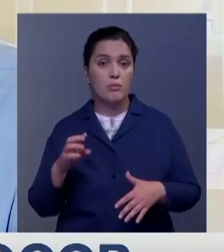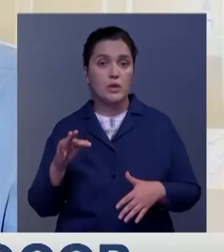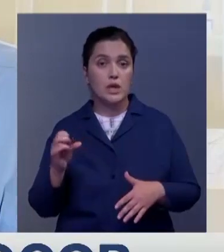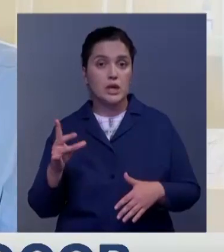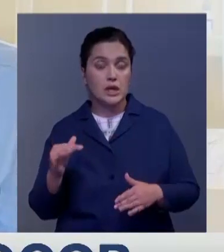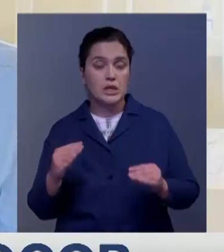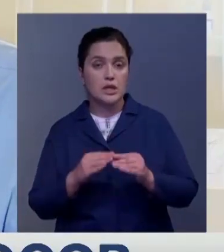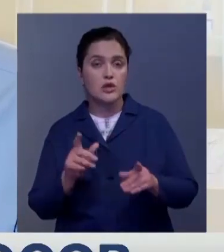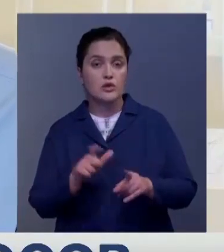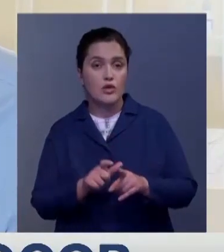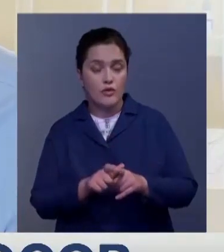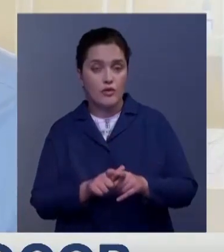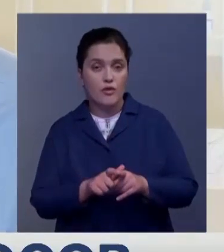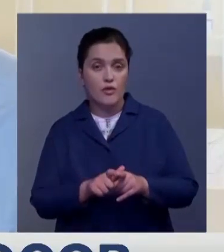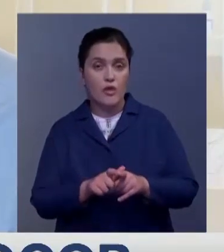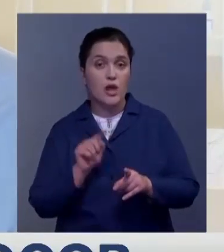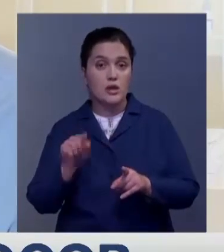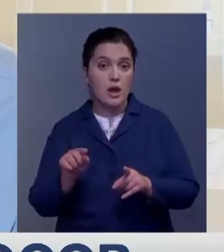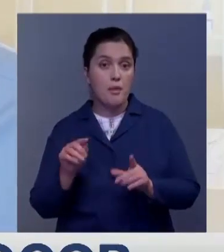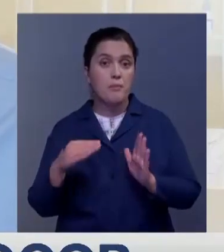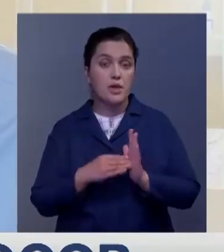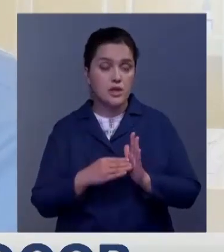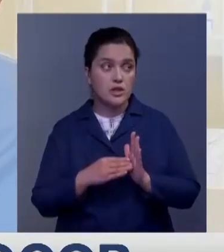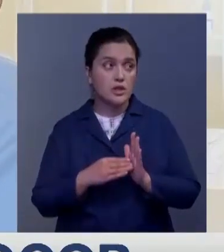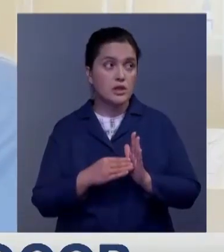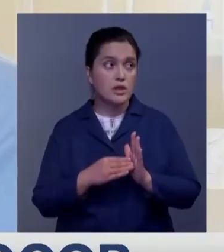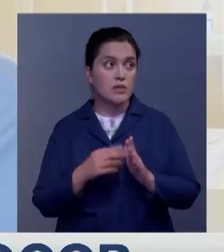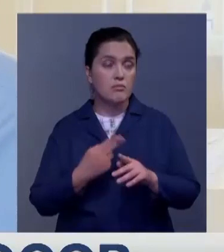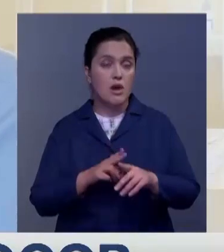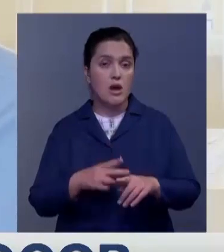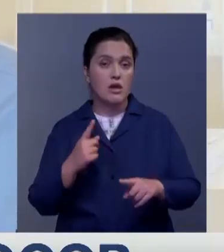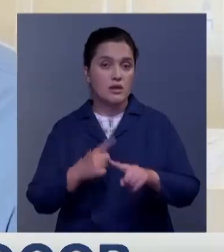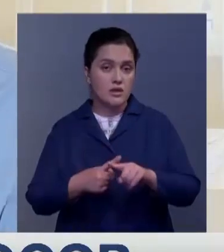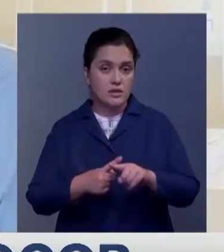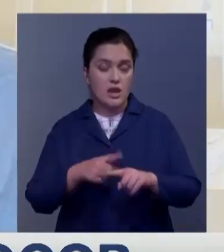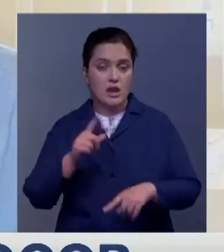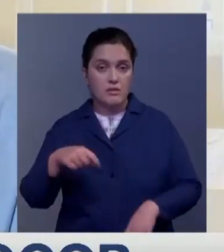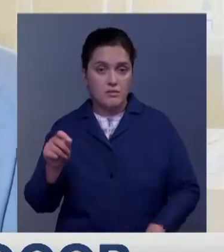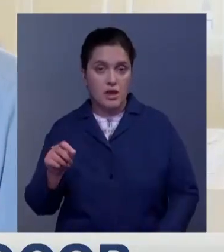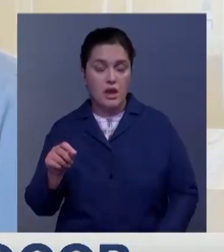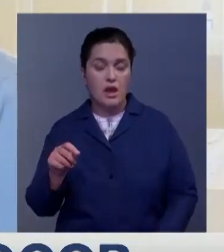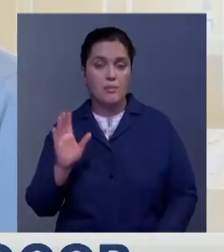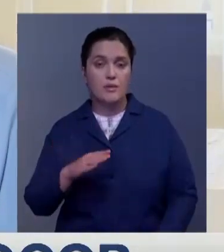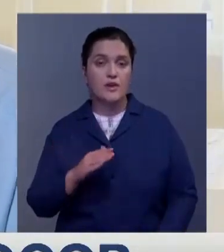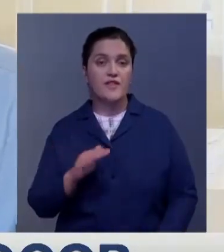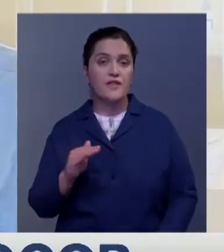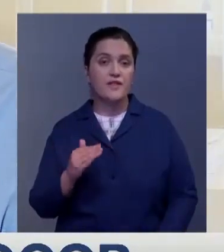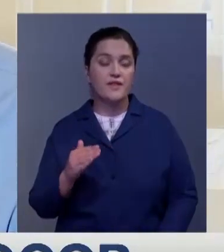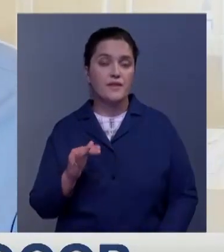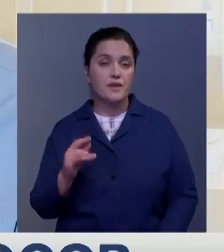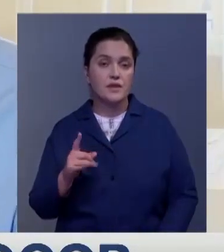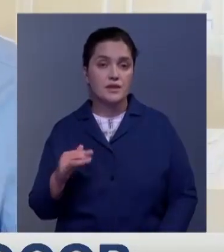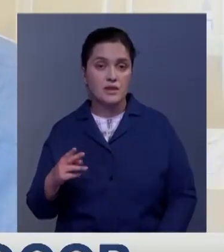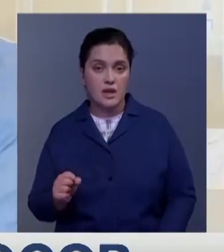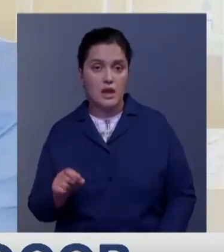слов туда положил уже. Это крестик поставил. Потом дальше физика идет.